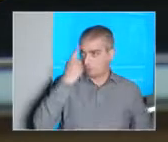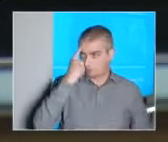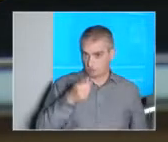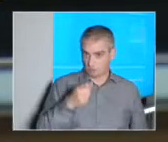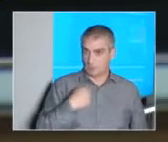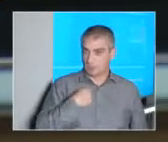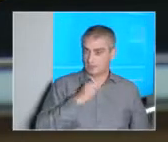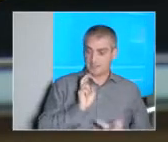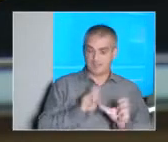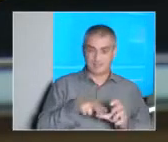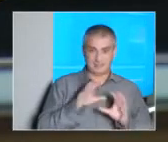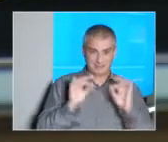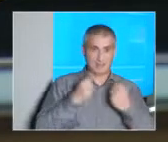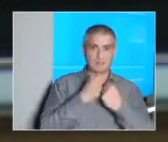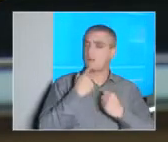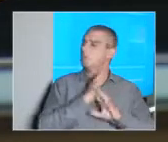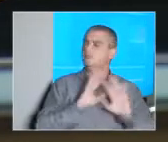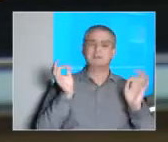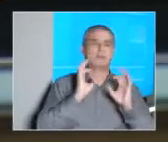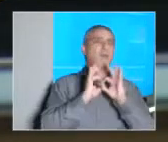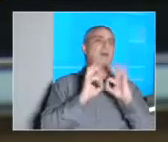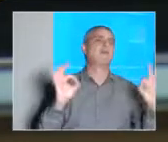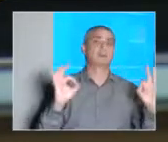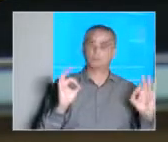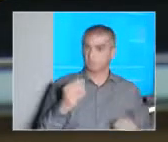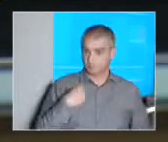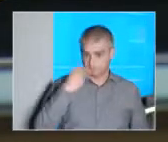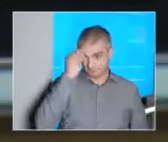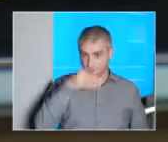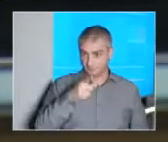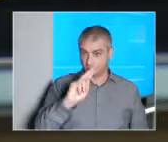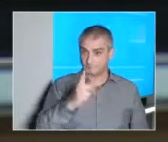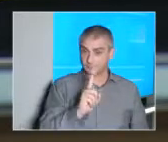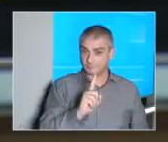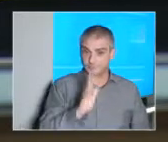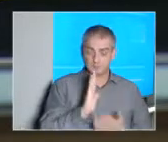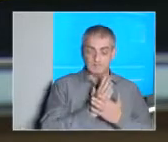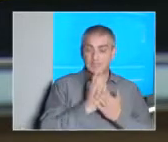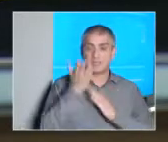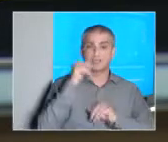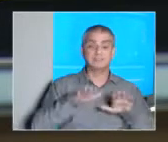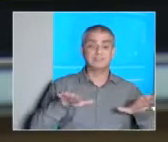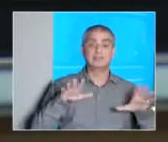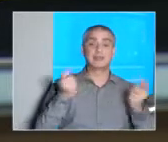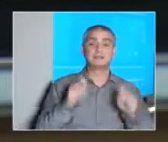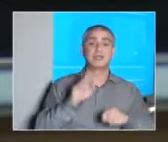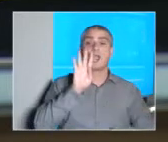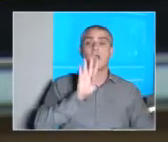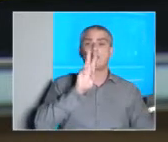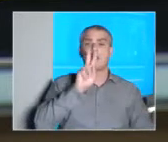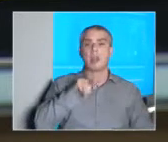רואי, שאני נכנסתי למאבק הזה, אמרו לי, אפס סיכוי, זה היה, אני להזכירך שוב, ההחלטה הייתה שהשדה ייסגר